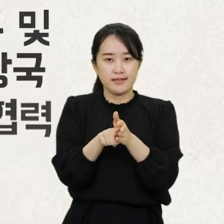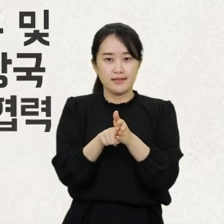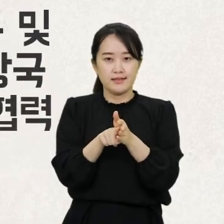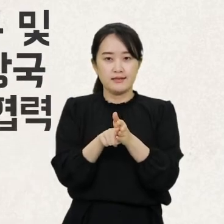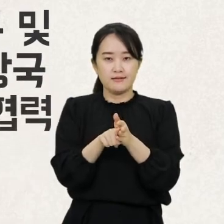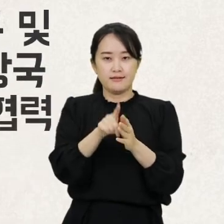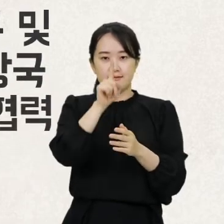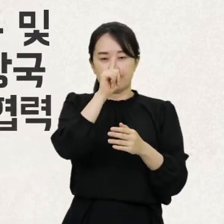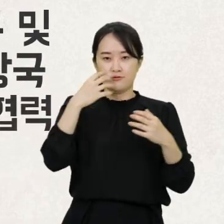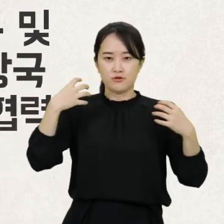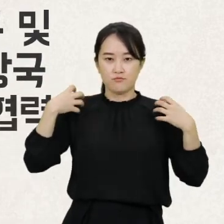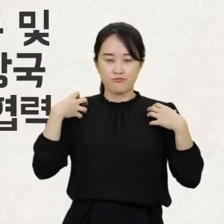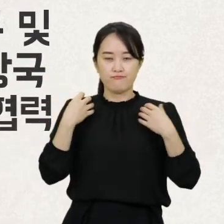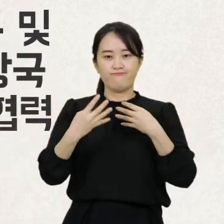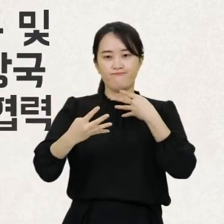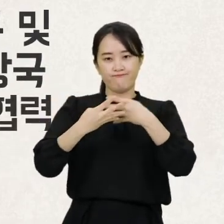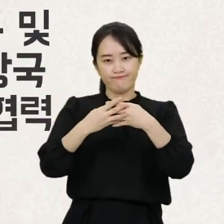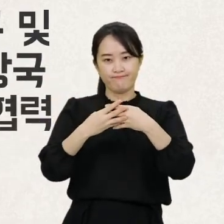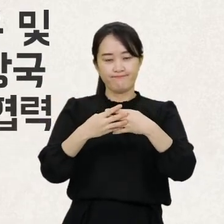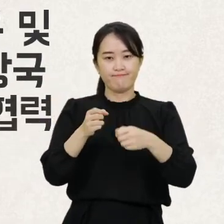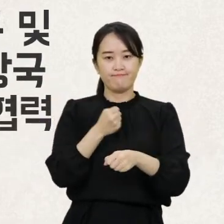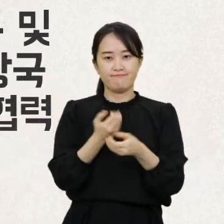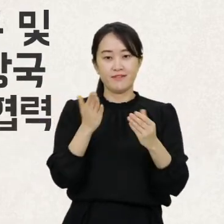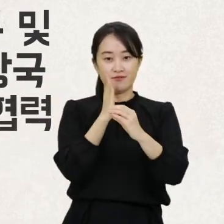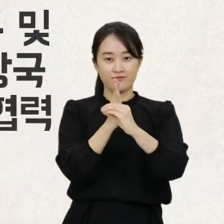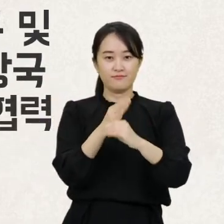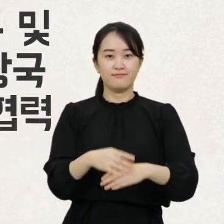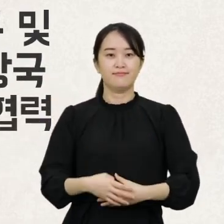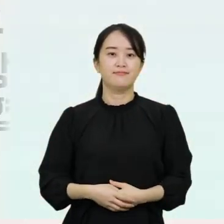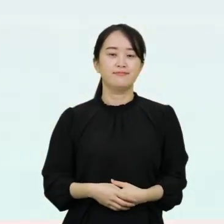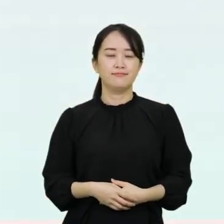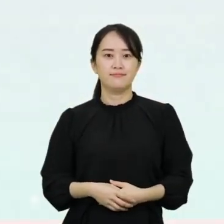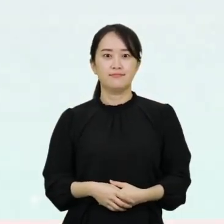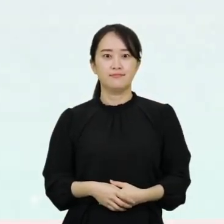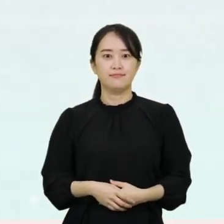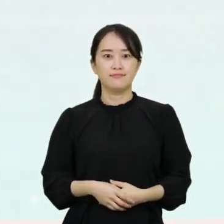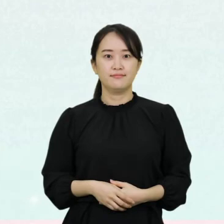및 개발도상국 정부와 협력하여 일하고 있어요.